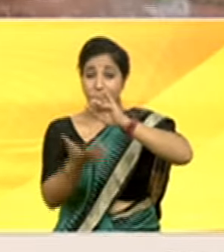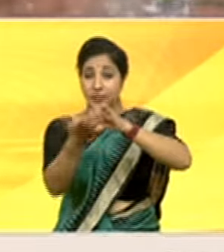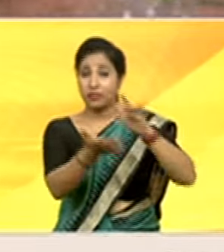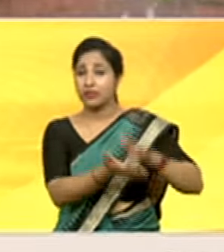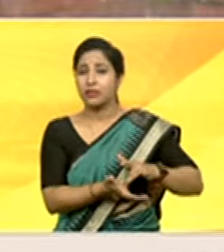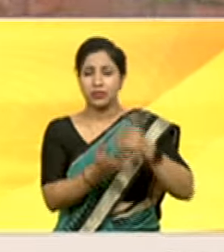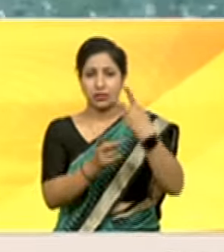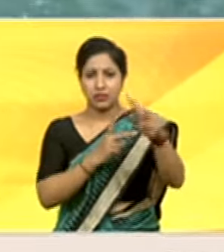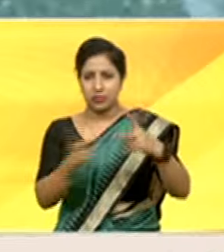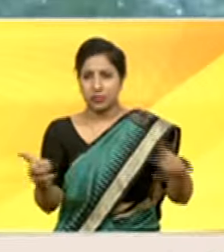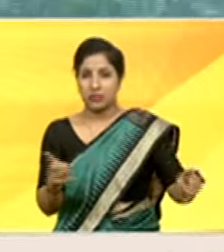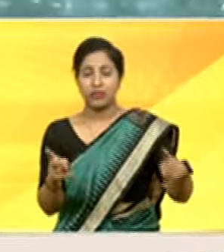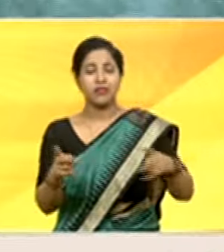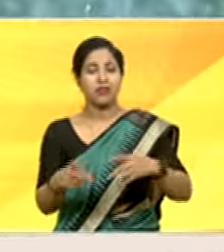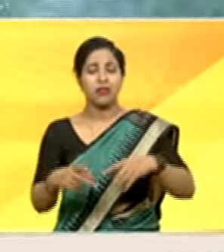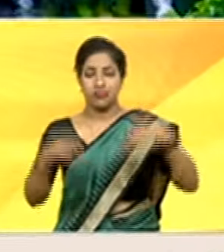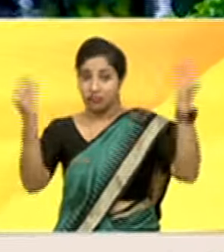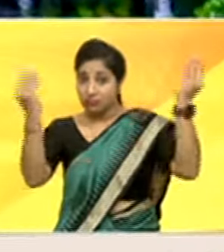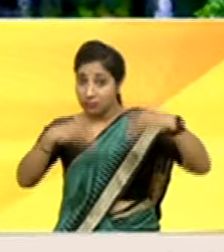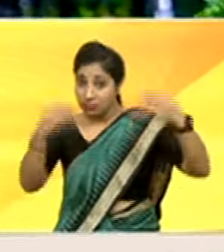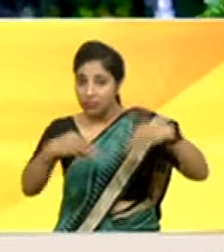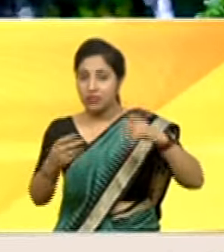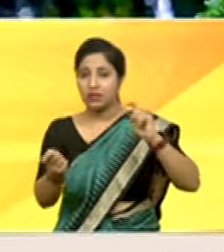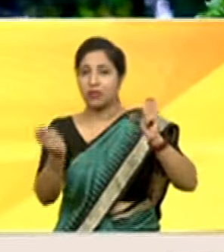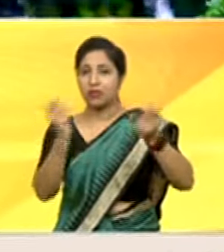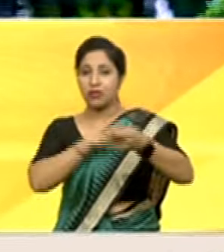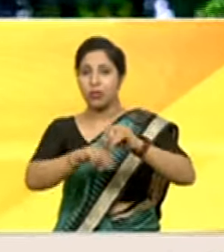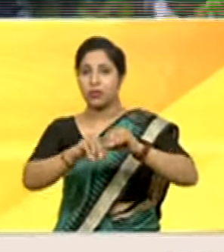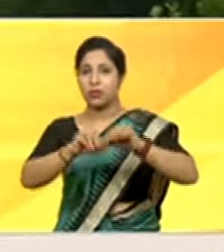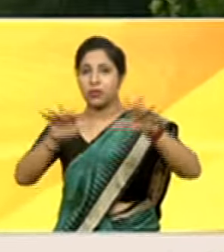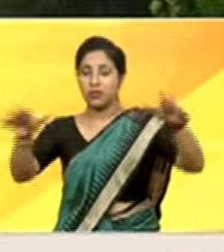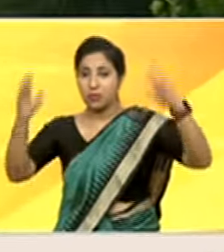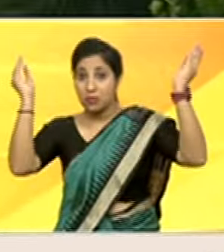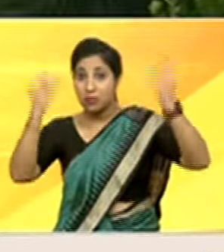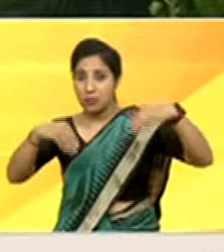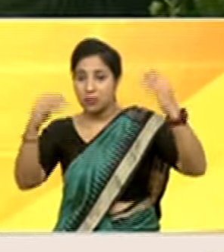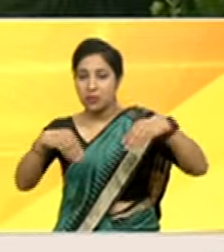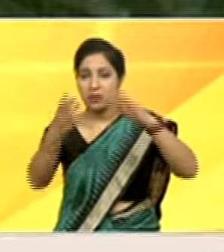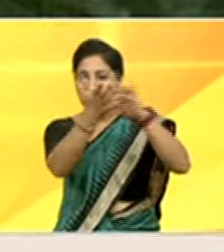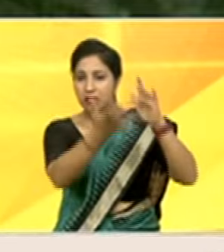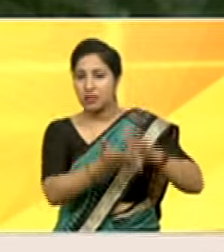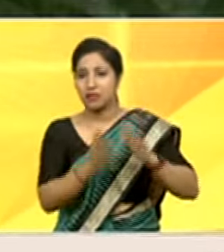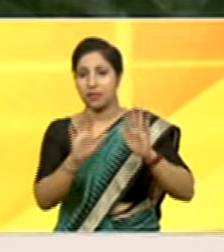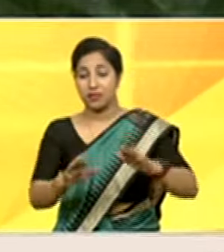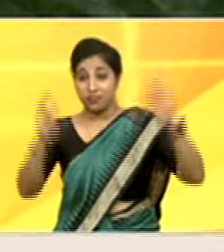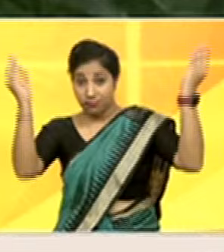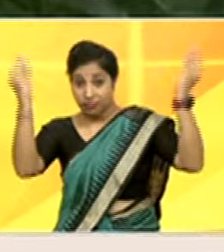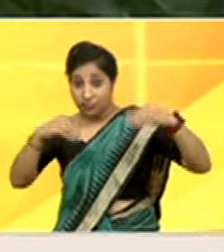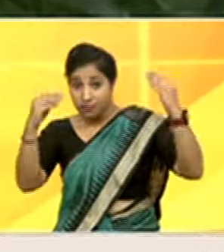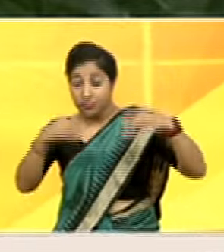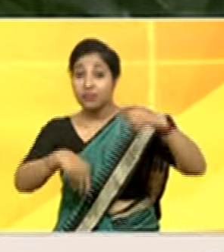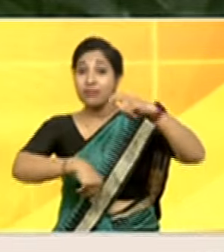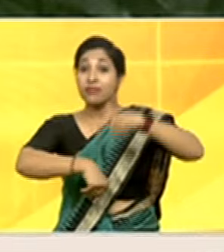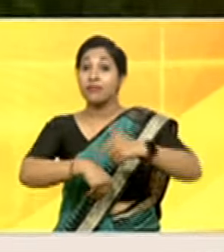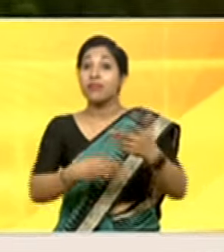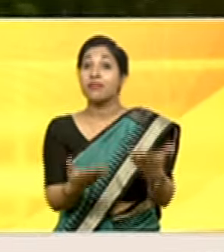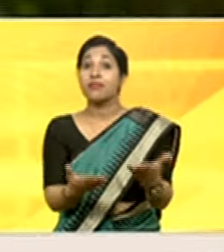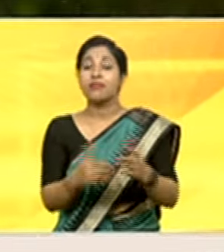मौनसून तेजी से अपना रंग बिखेर रहा है और बारीज के इस मौसम में